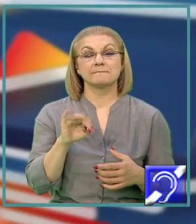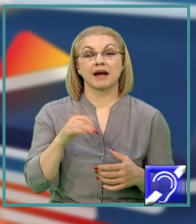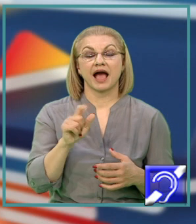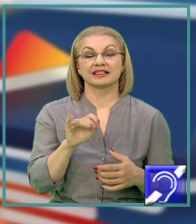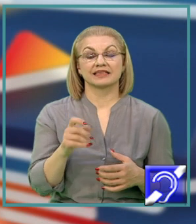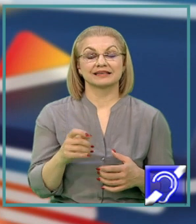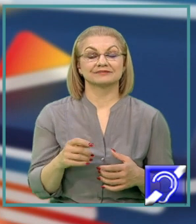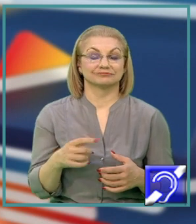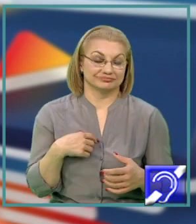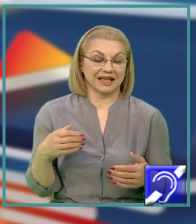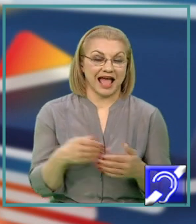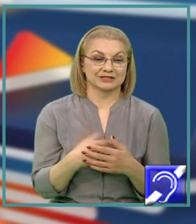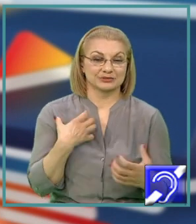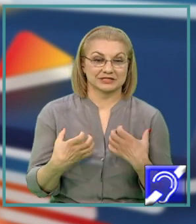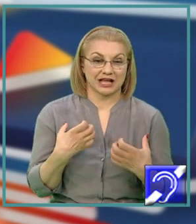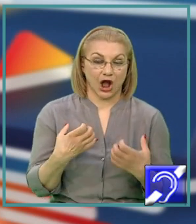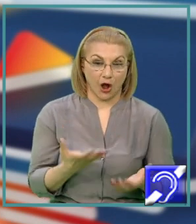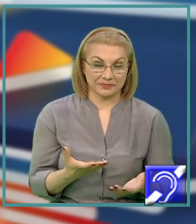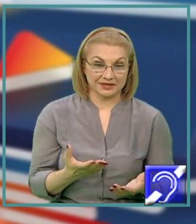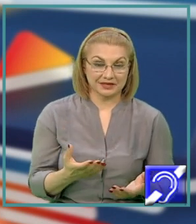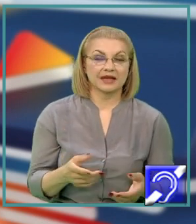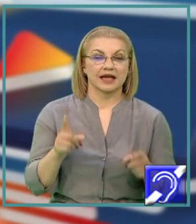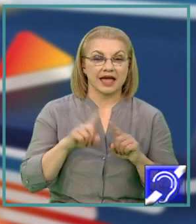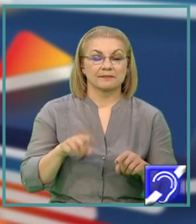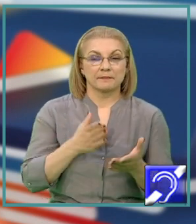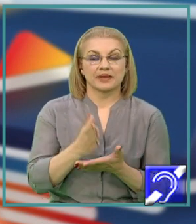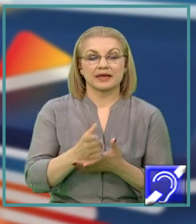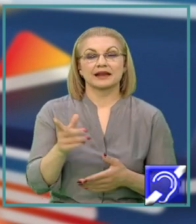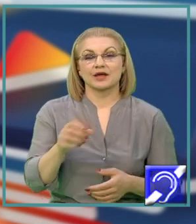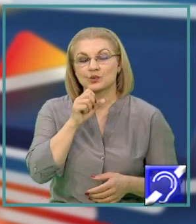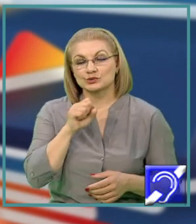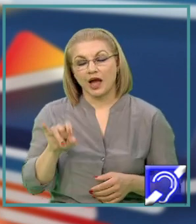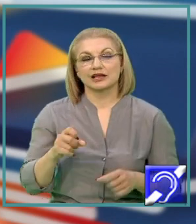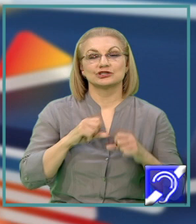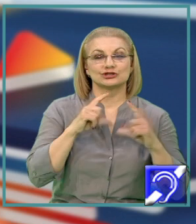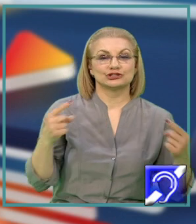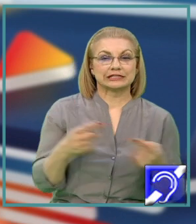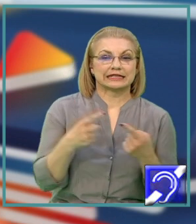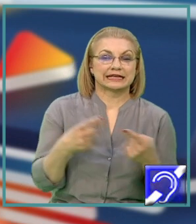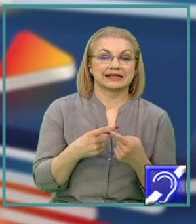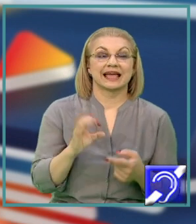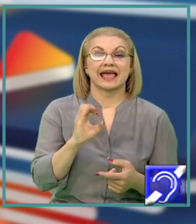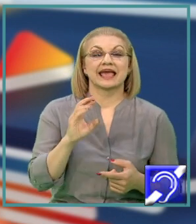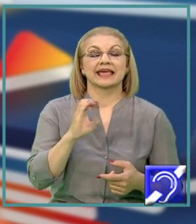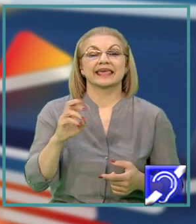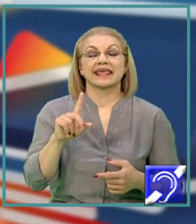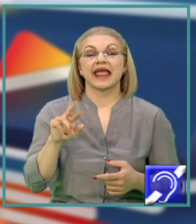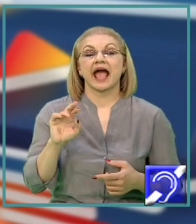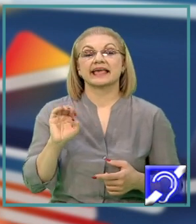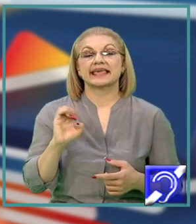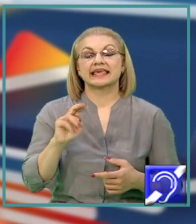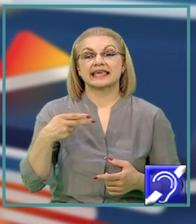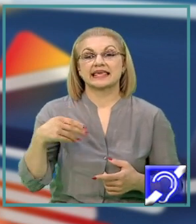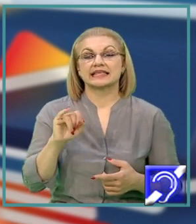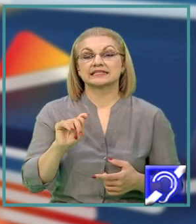situație comică. Este vorba despre eterna tensiune dintre soacră și ginere. Cine-i Chiriachița? E mama Daciei,